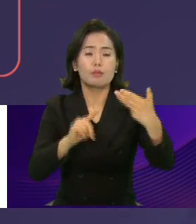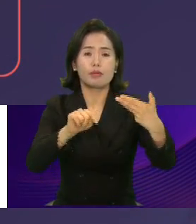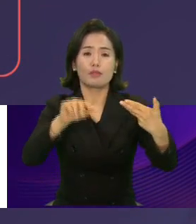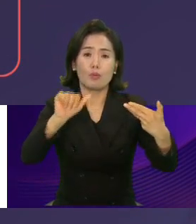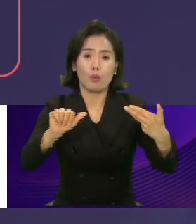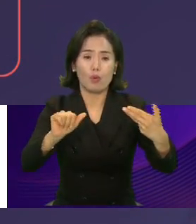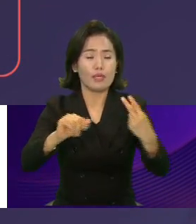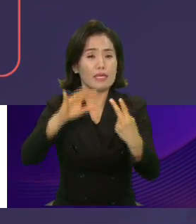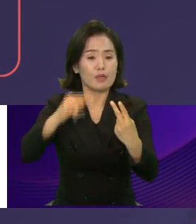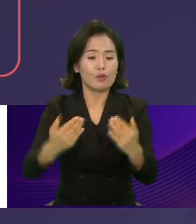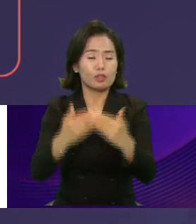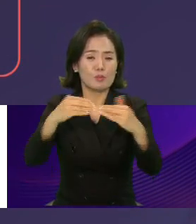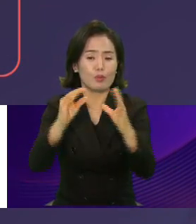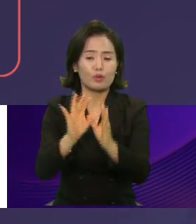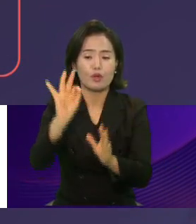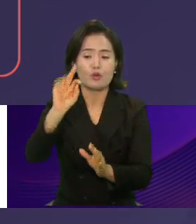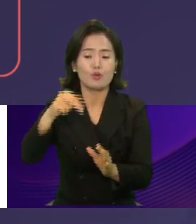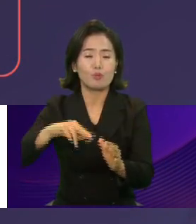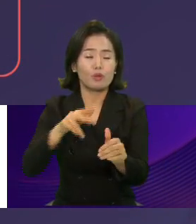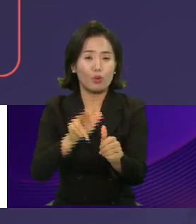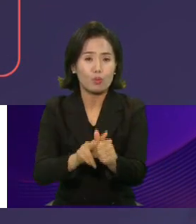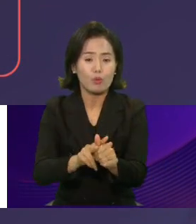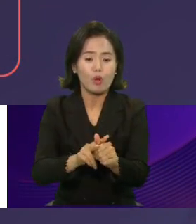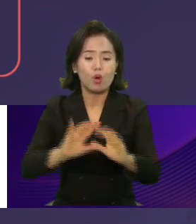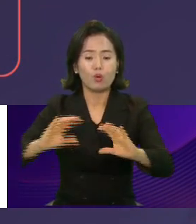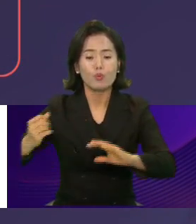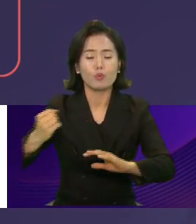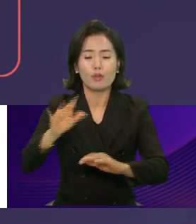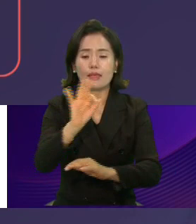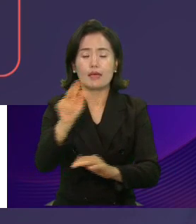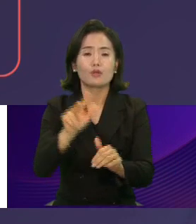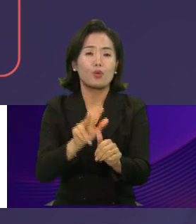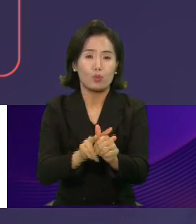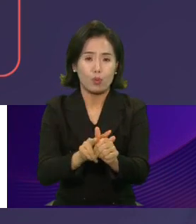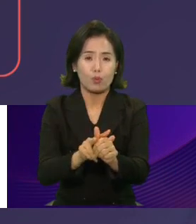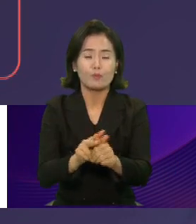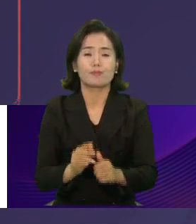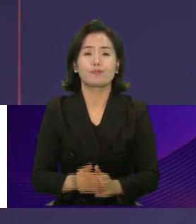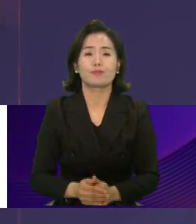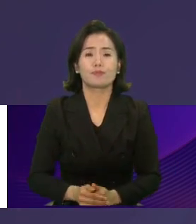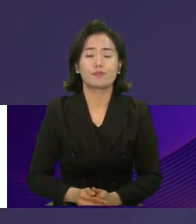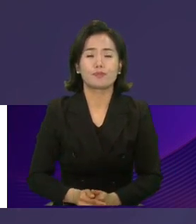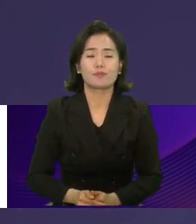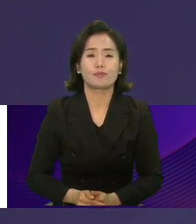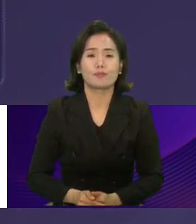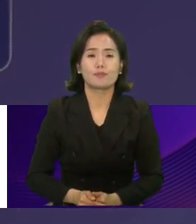68.5%, 2위는 진보당 윤민호 후보, 3위는 국민의힘 양종아 후보입니다.